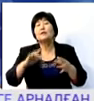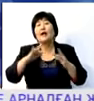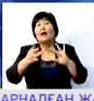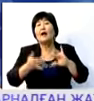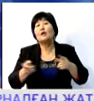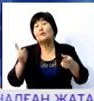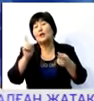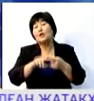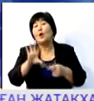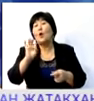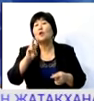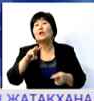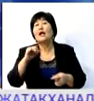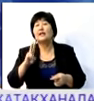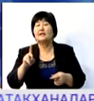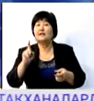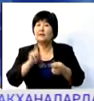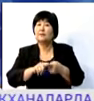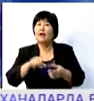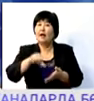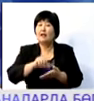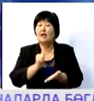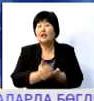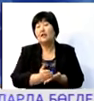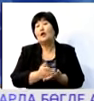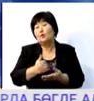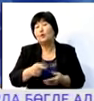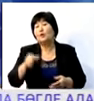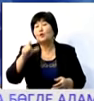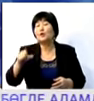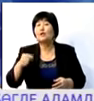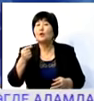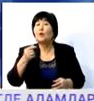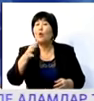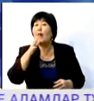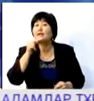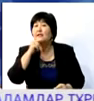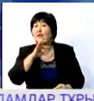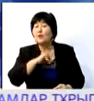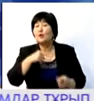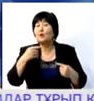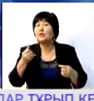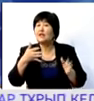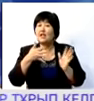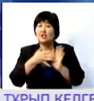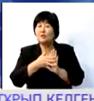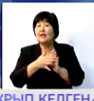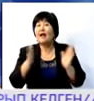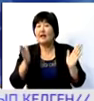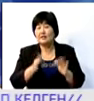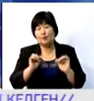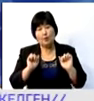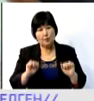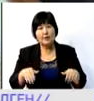желісі арқылы онлайн түрде қатысады. Бұл тұрғындардың уақытын тиімді пайдалануына және өзге де шығындарын азайтуға мүмкіндік